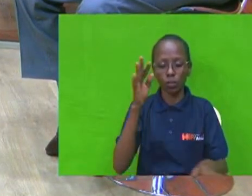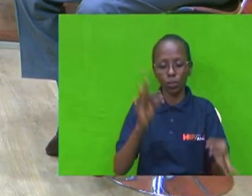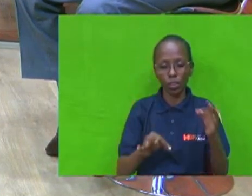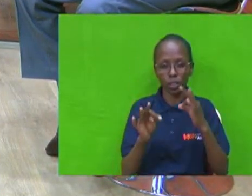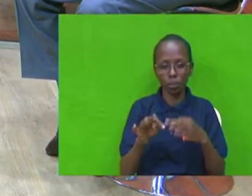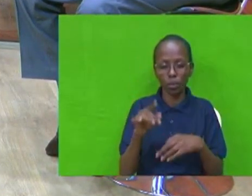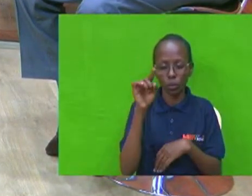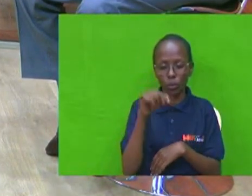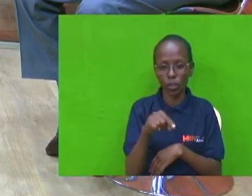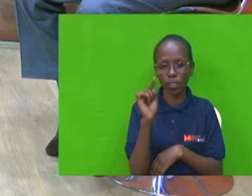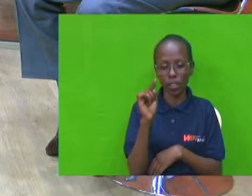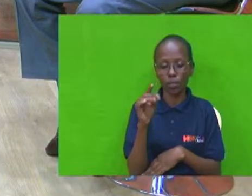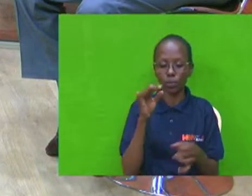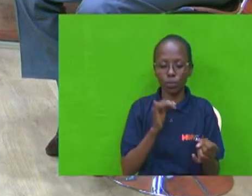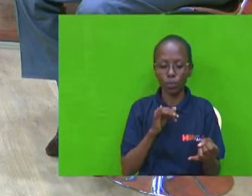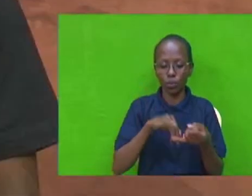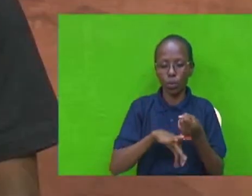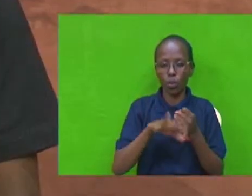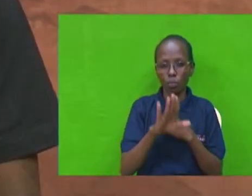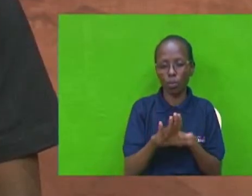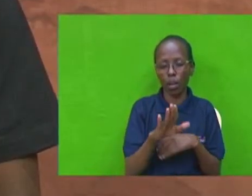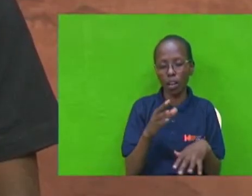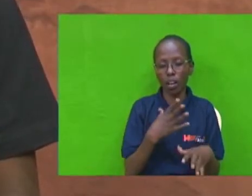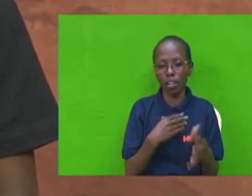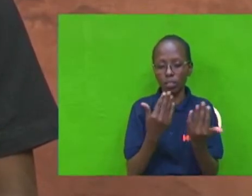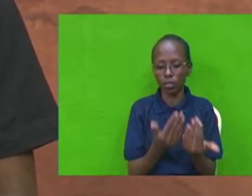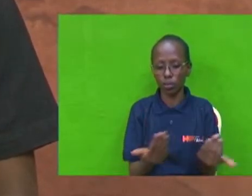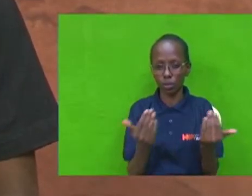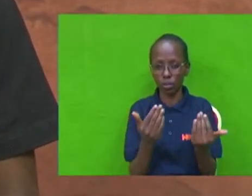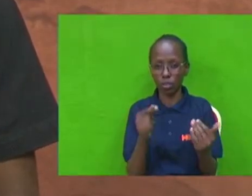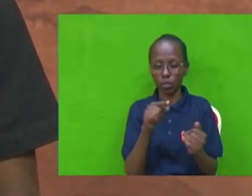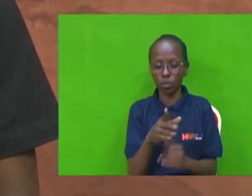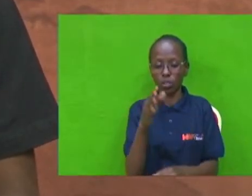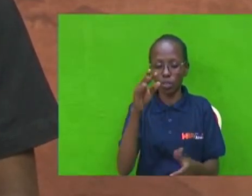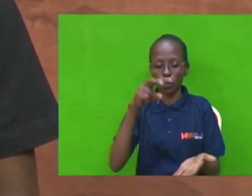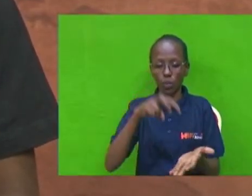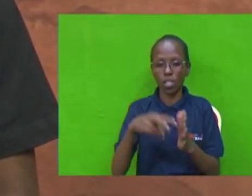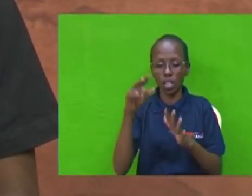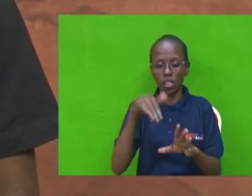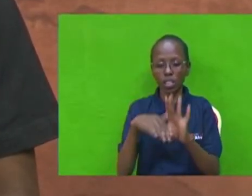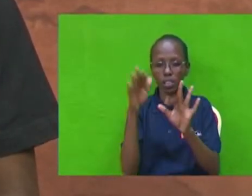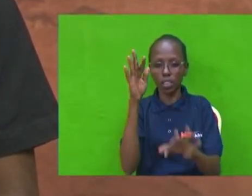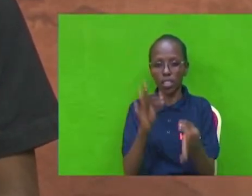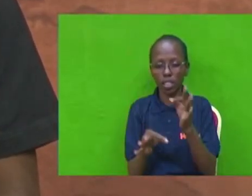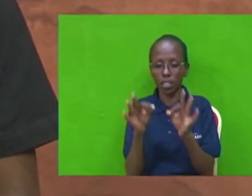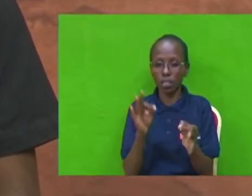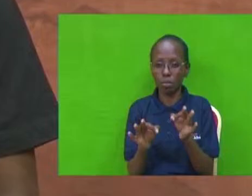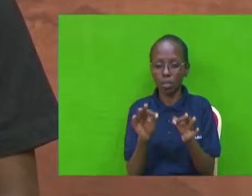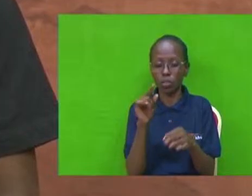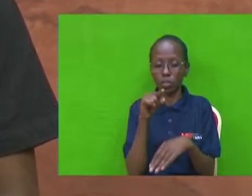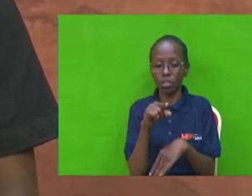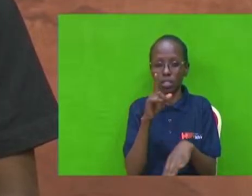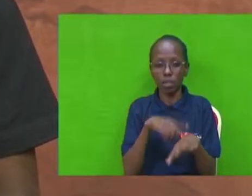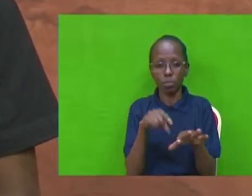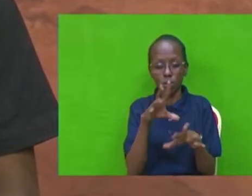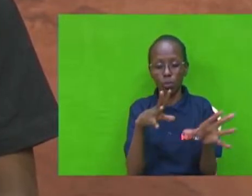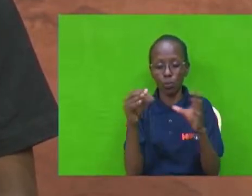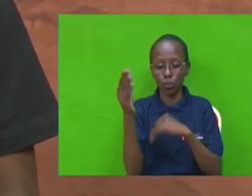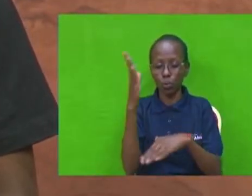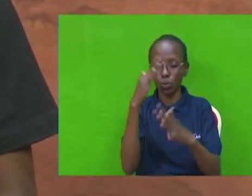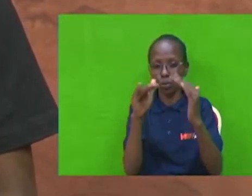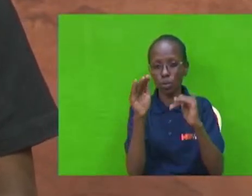wewe, mke wako, na wale watoto, mtasimama hukumuni. Sasa wewe ukienda mbinguni, lipo